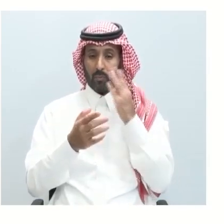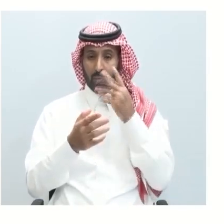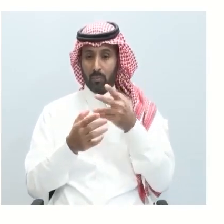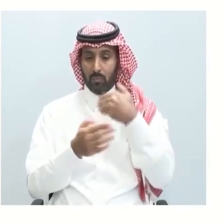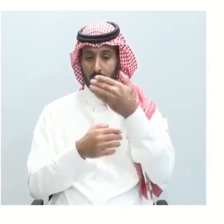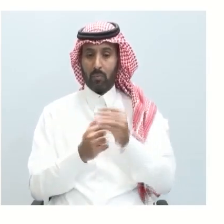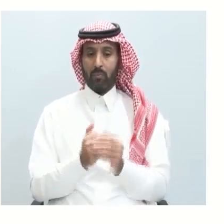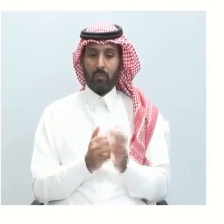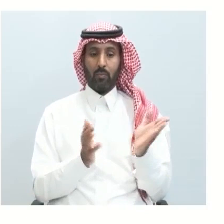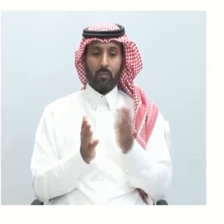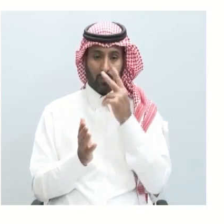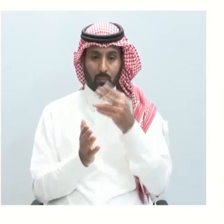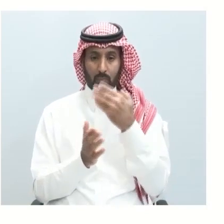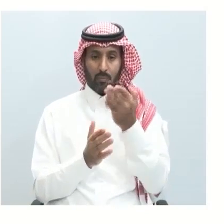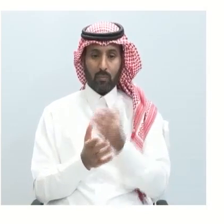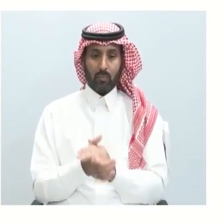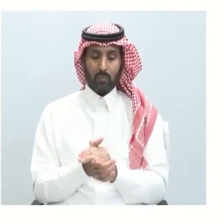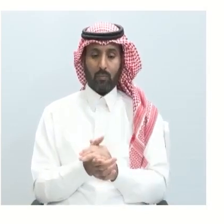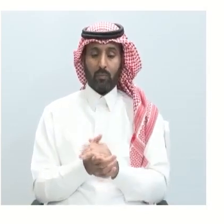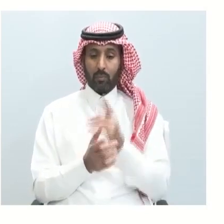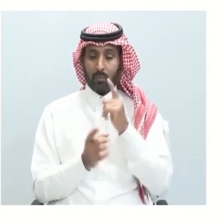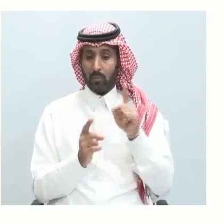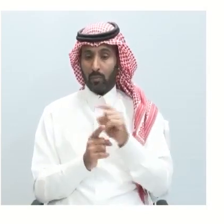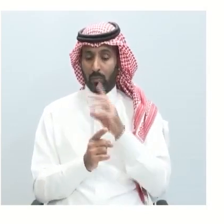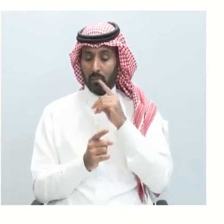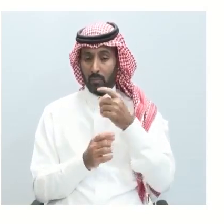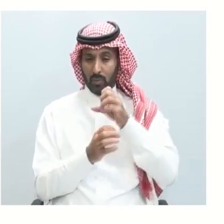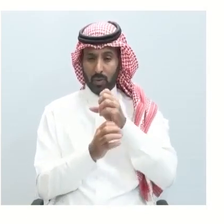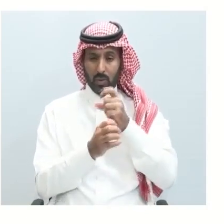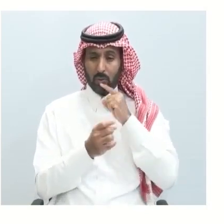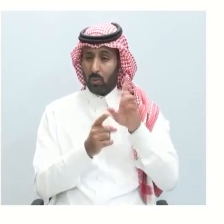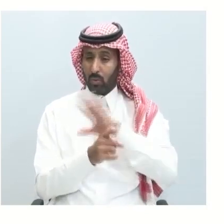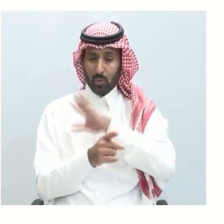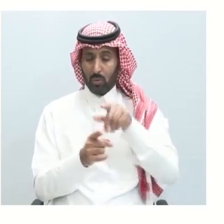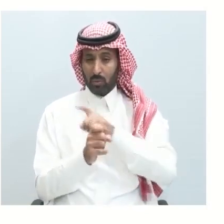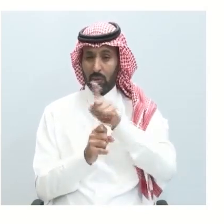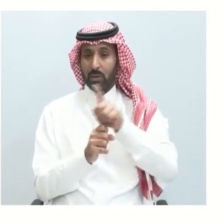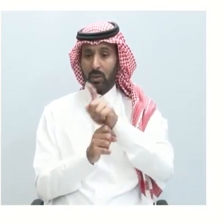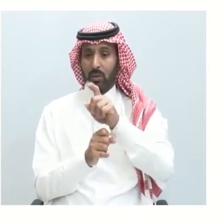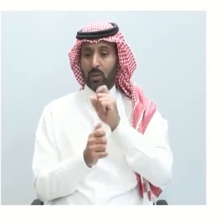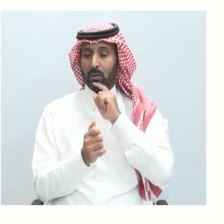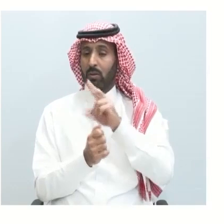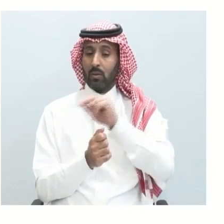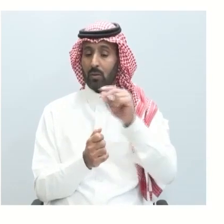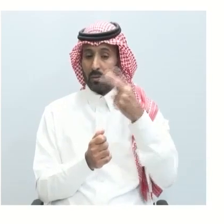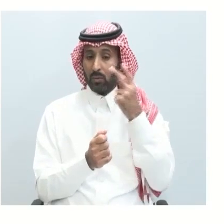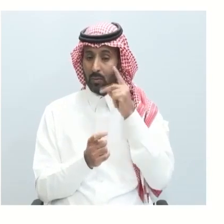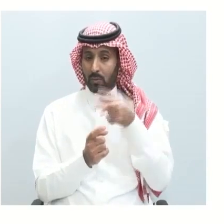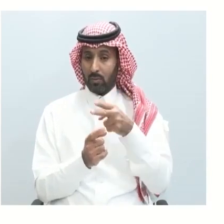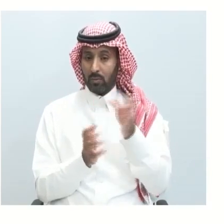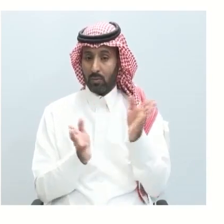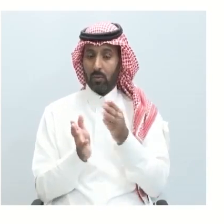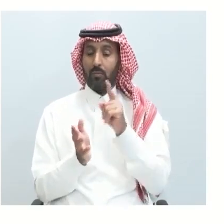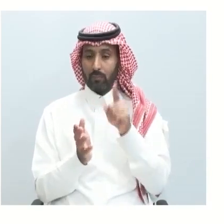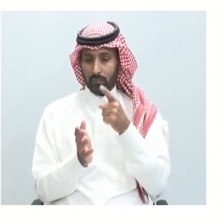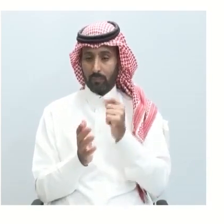ركز مره اخرى لاحظ معي الحاله الفيزيائيه كلها غازيه المعامل اثنين تاكد